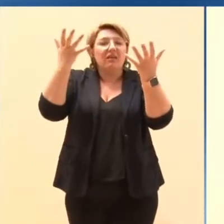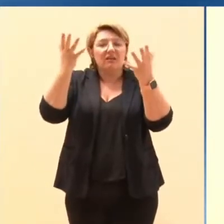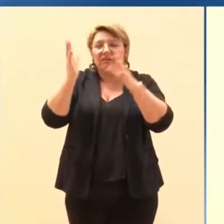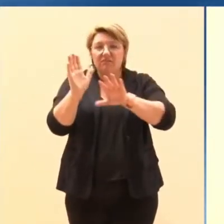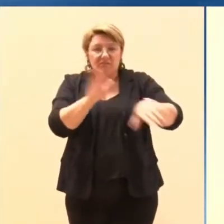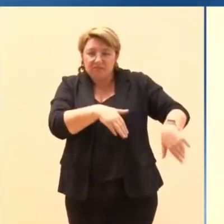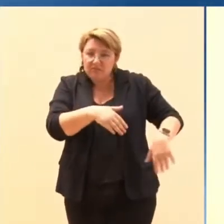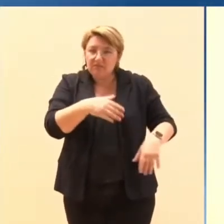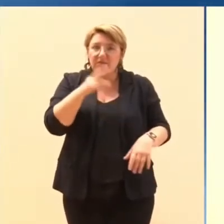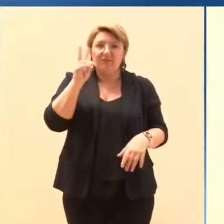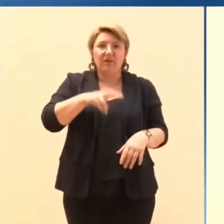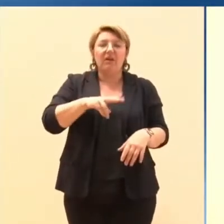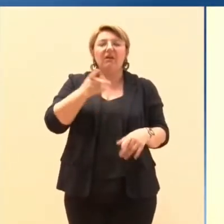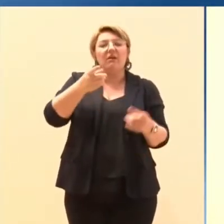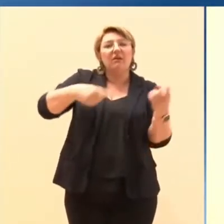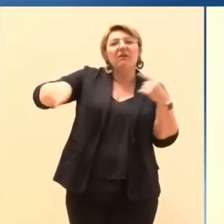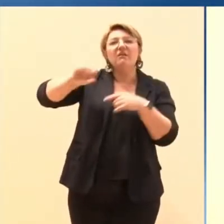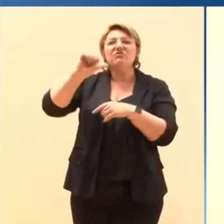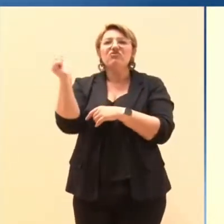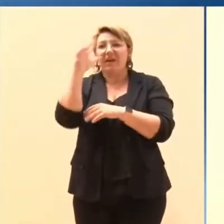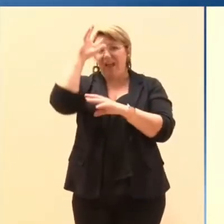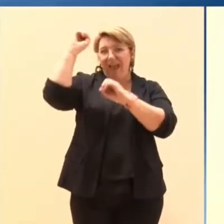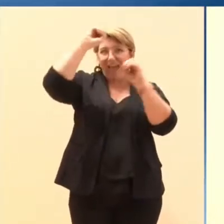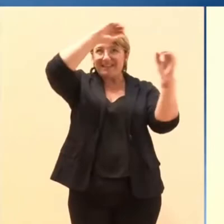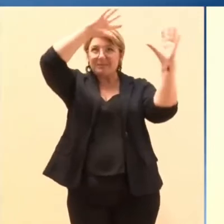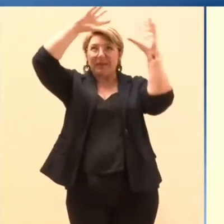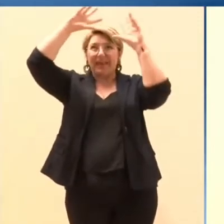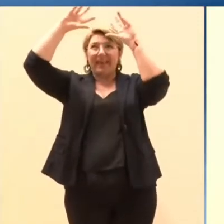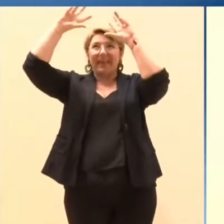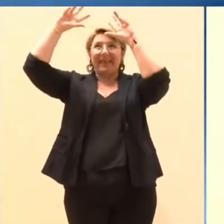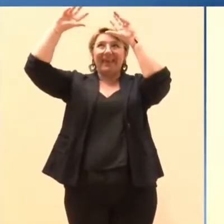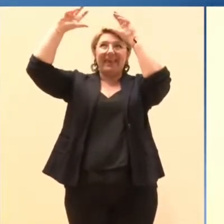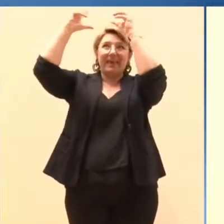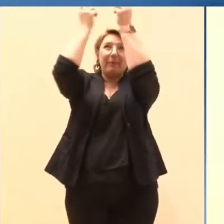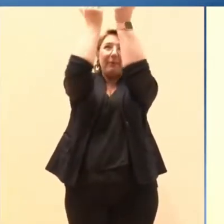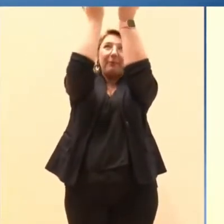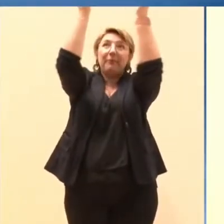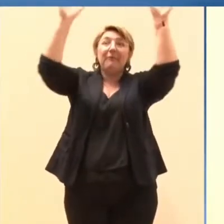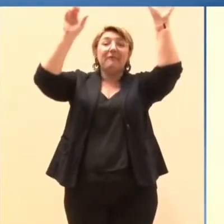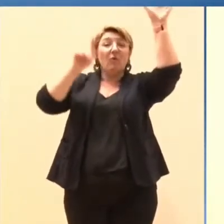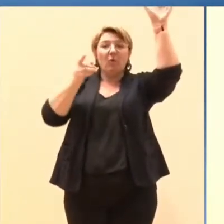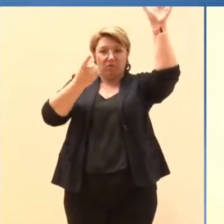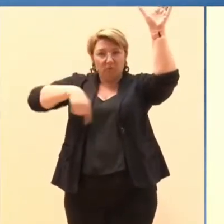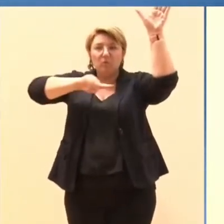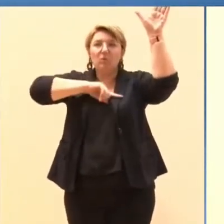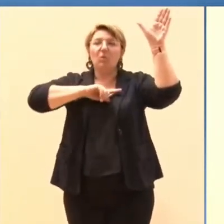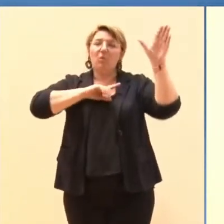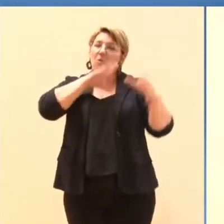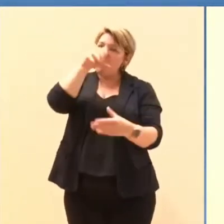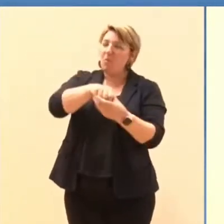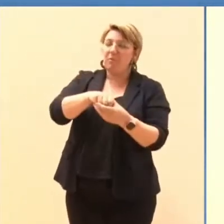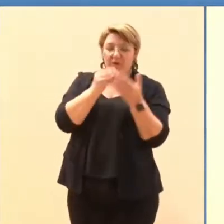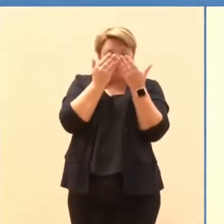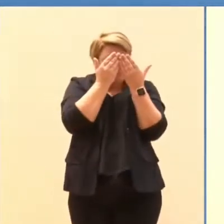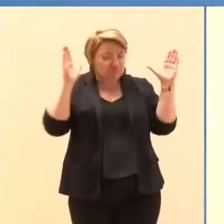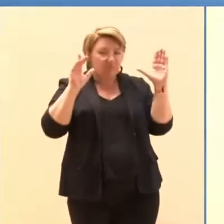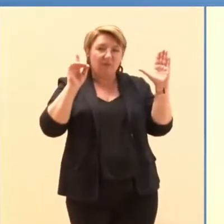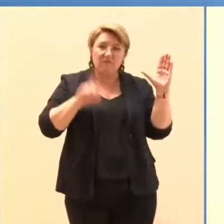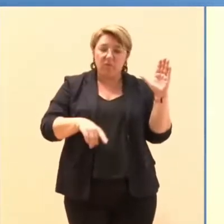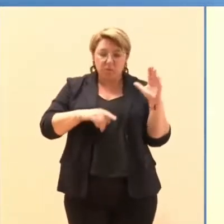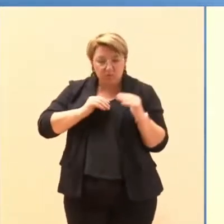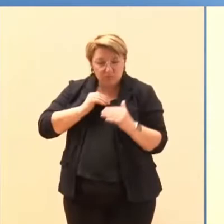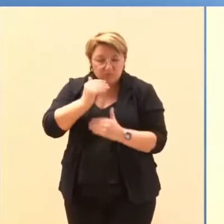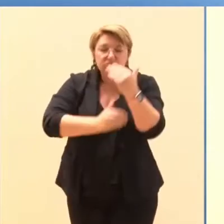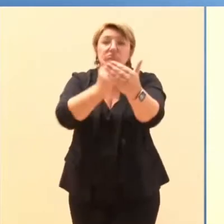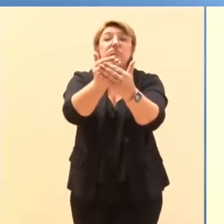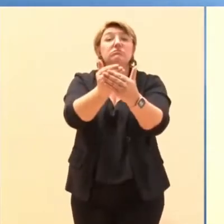de déconfiner, mais le nôtre, afin d'appréhender cette nouvelle donne. Ces avancées, nous devons et nous allons